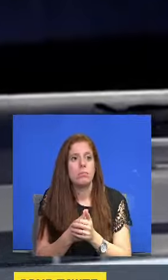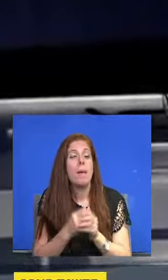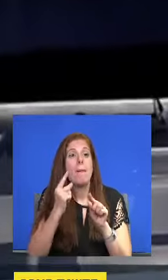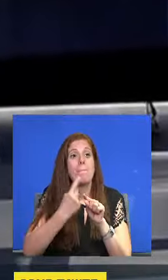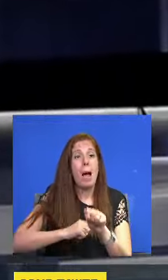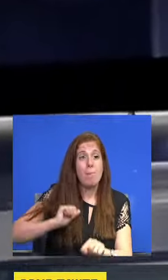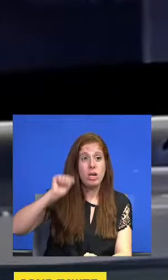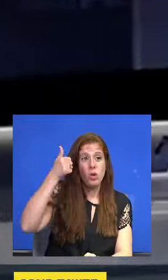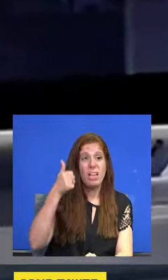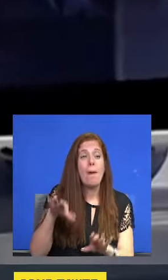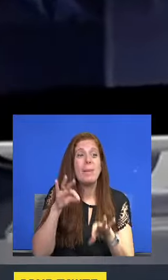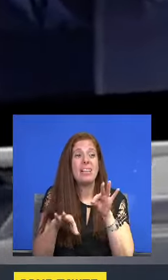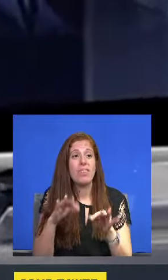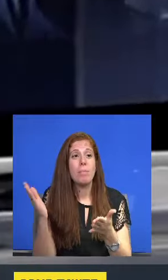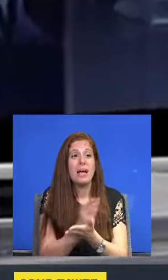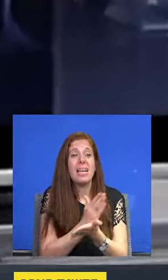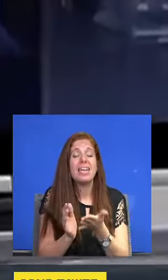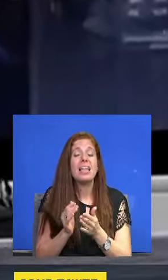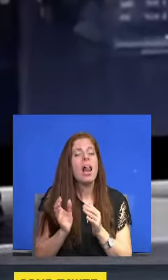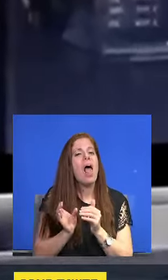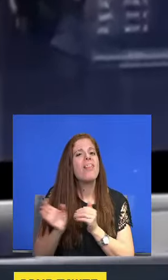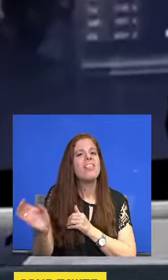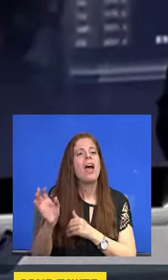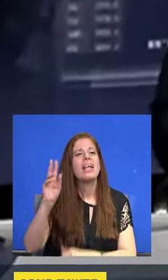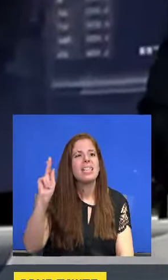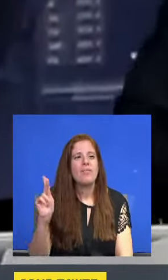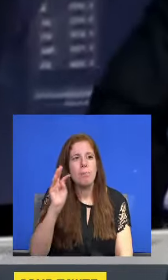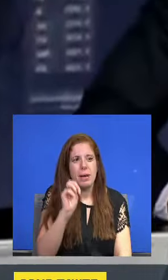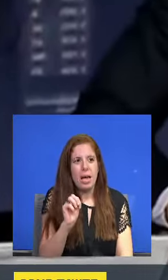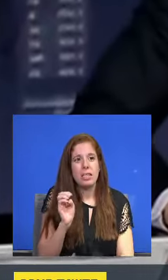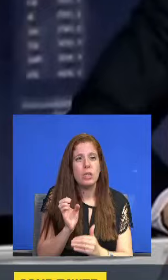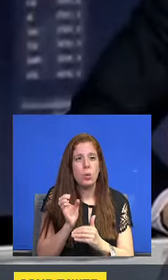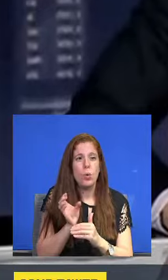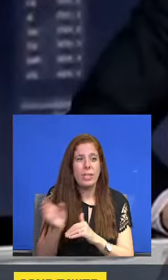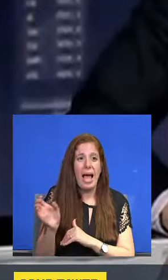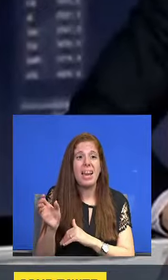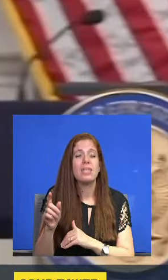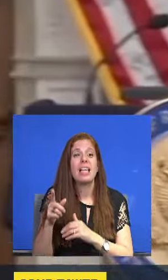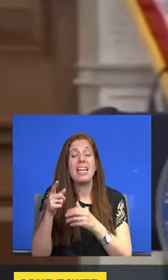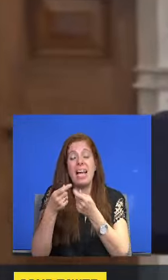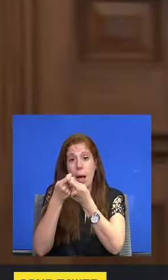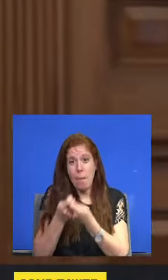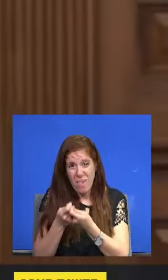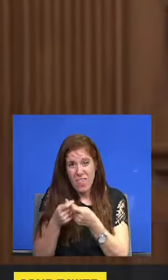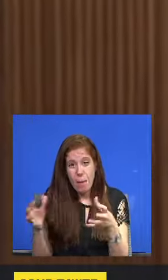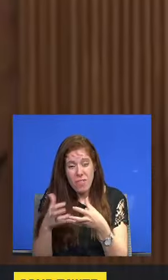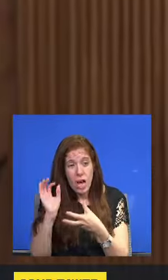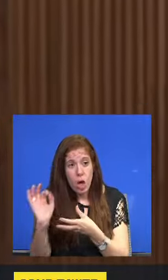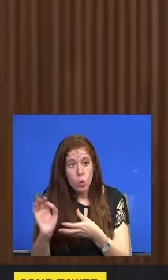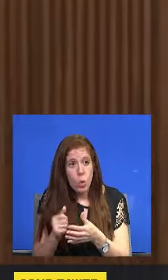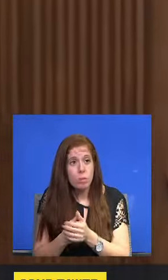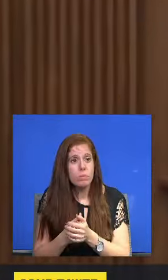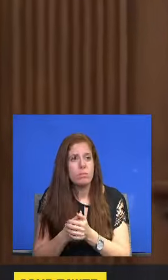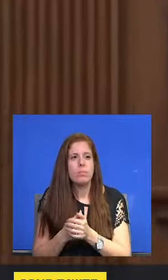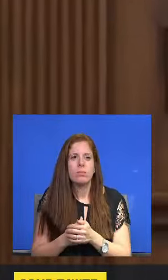House has voted to oust the speaker. Kevin McCarthy, brought down by a handful of hard-right members of his own party. קצפם של המורדים